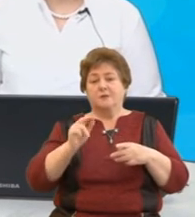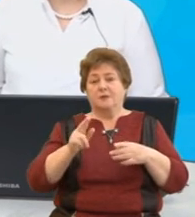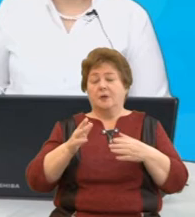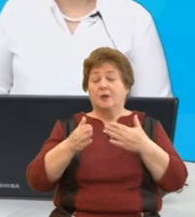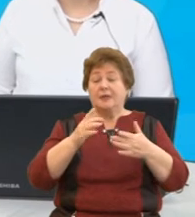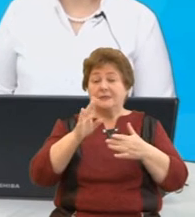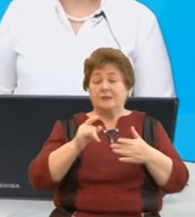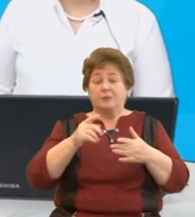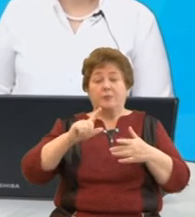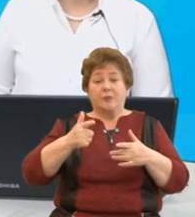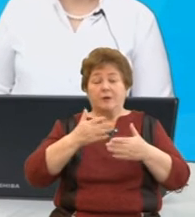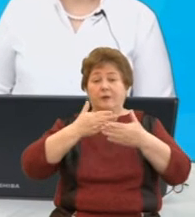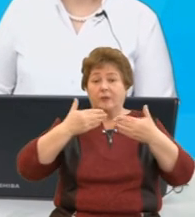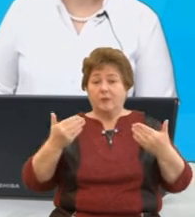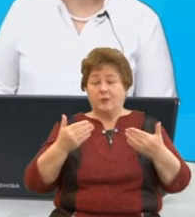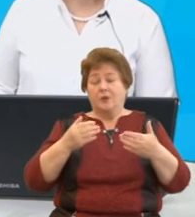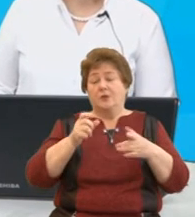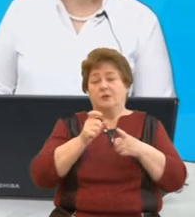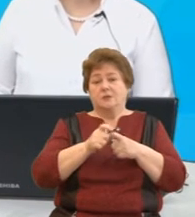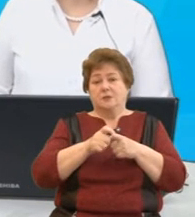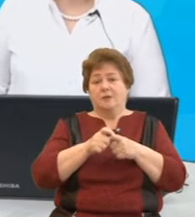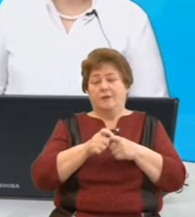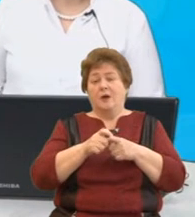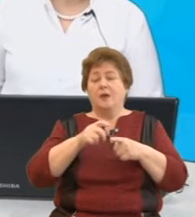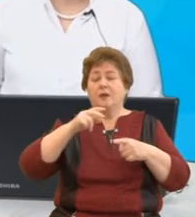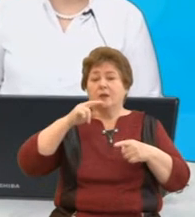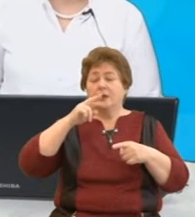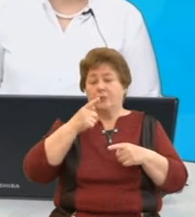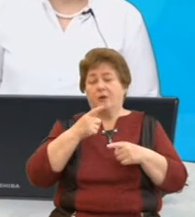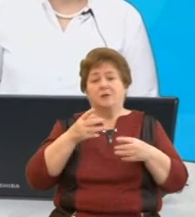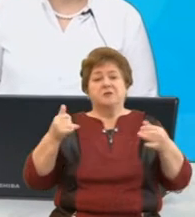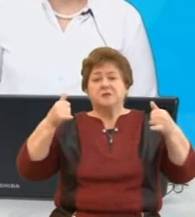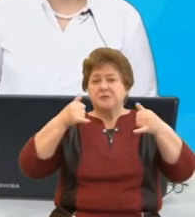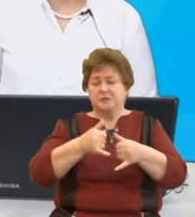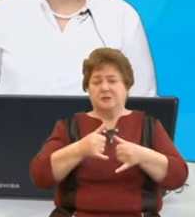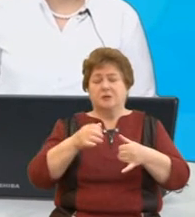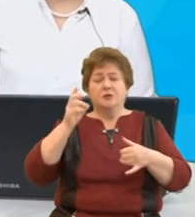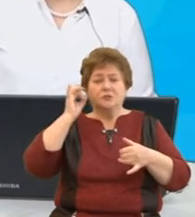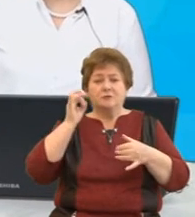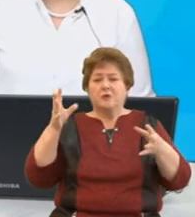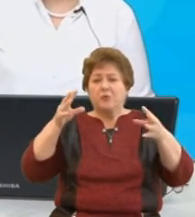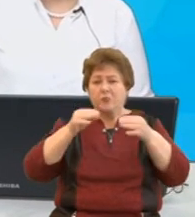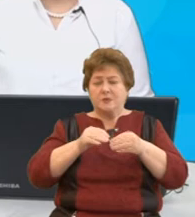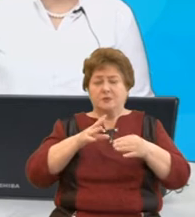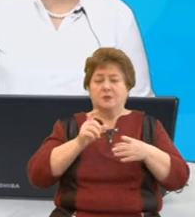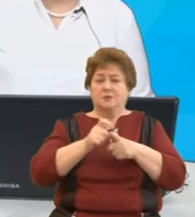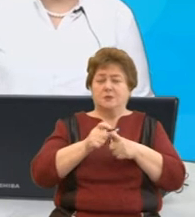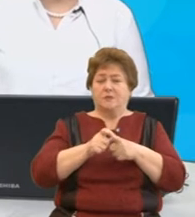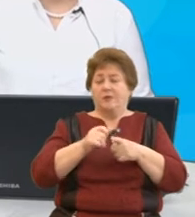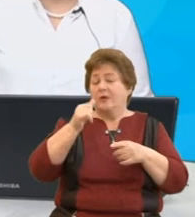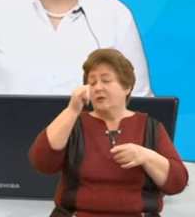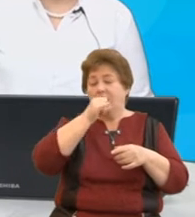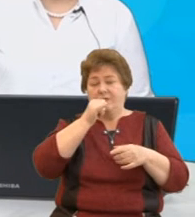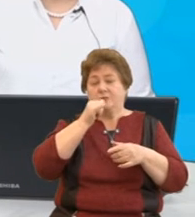мягкого разделительного знака у нас бы слова слились звуки и слова бы не